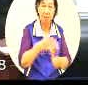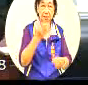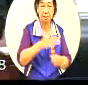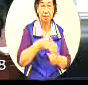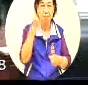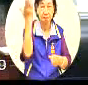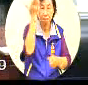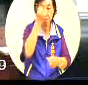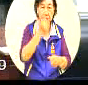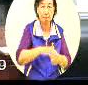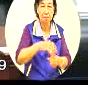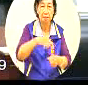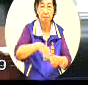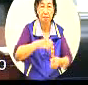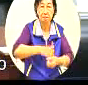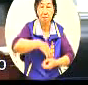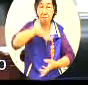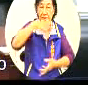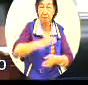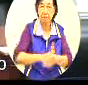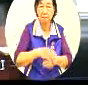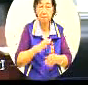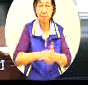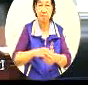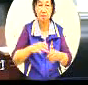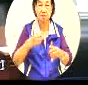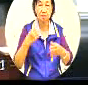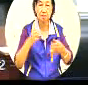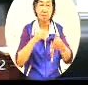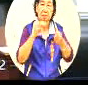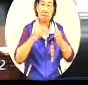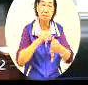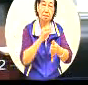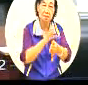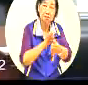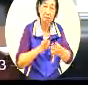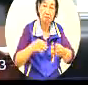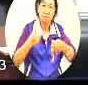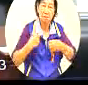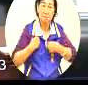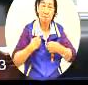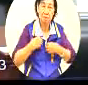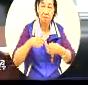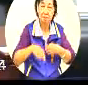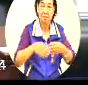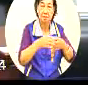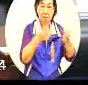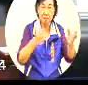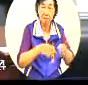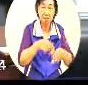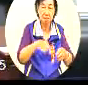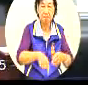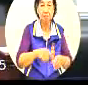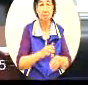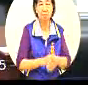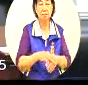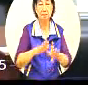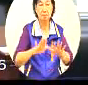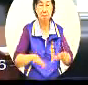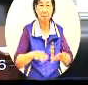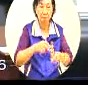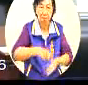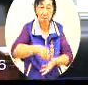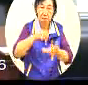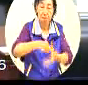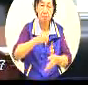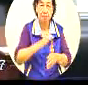的地方。好，那还有个议题哦，本席这边有针对于这个通学步道的部分，本席要建议我们的市